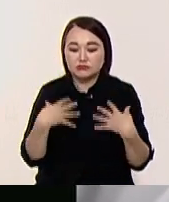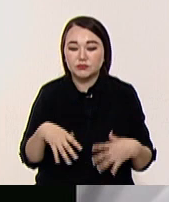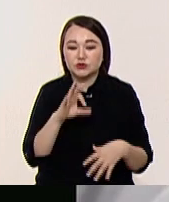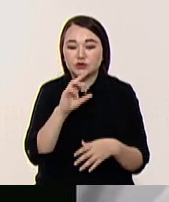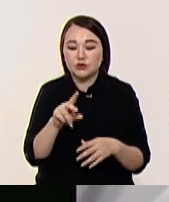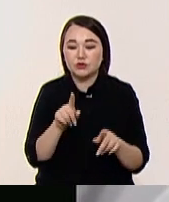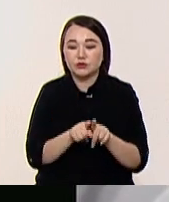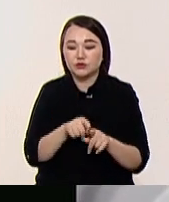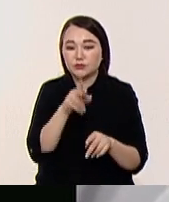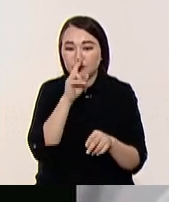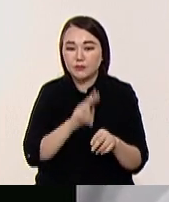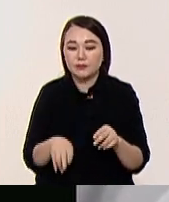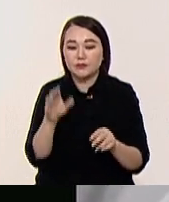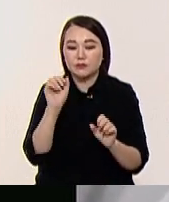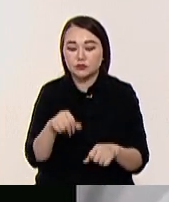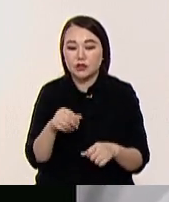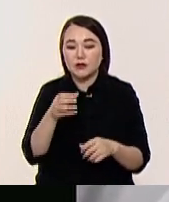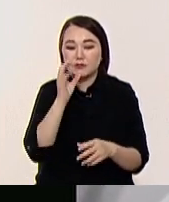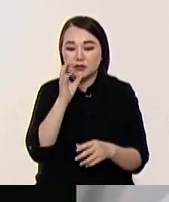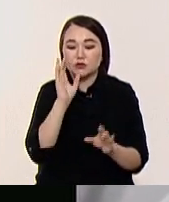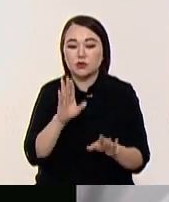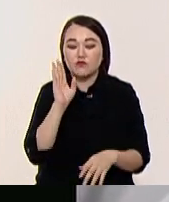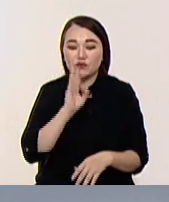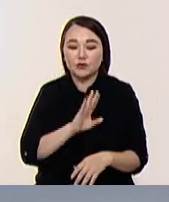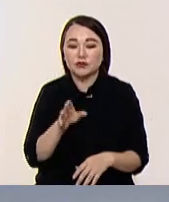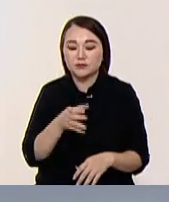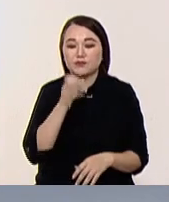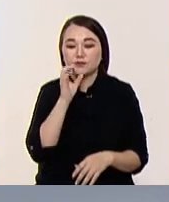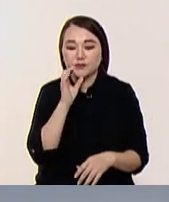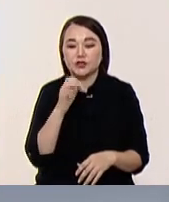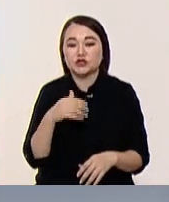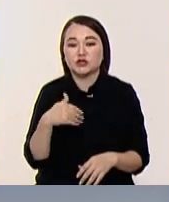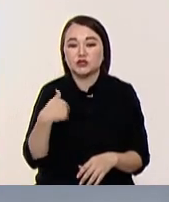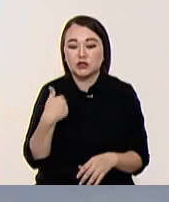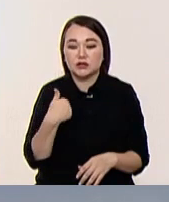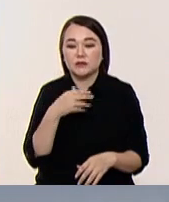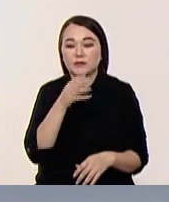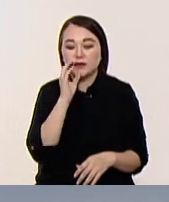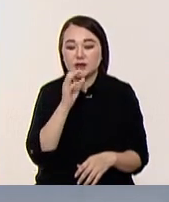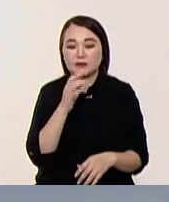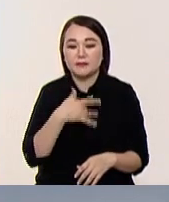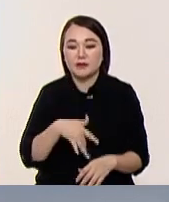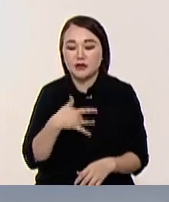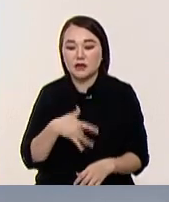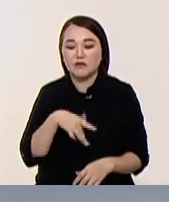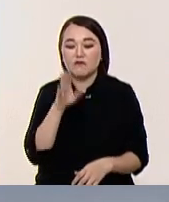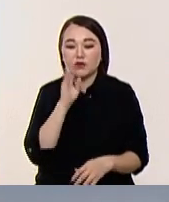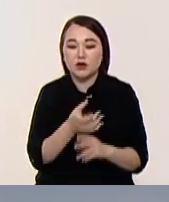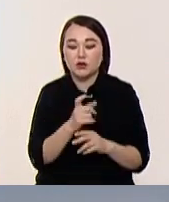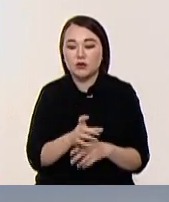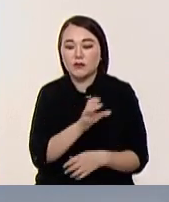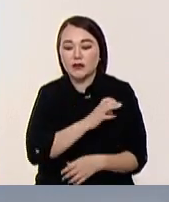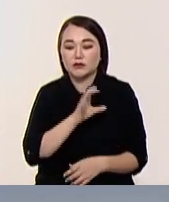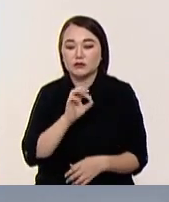соли. Поэтому желательно пить не только воду, да, но и желательно тоже пить минеральную воду, которая богата